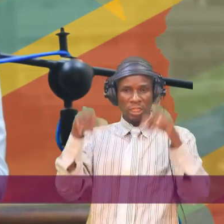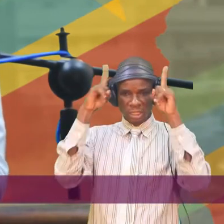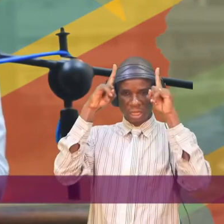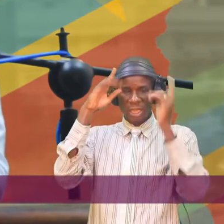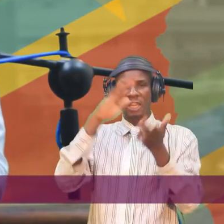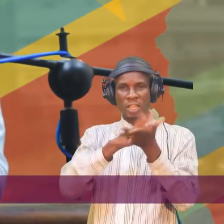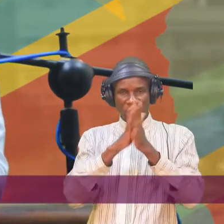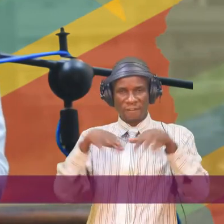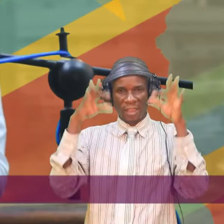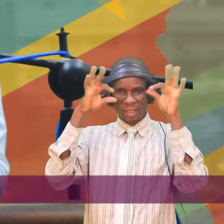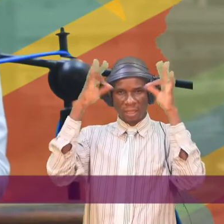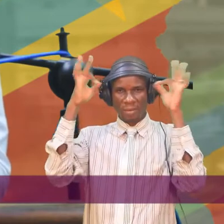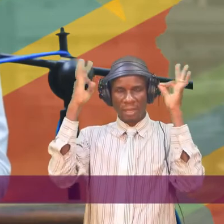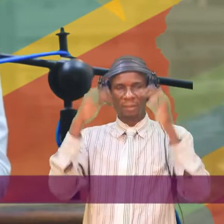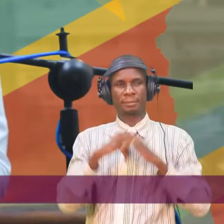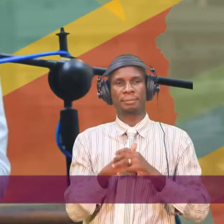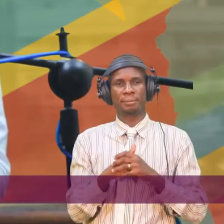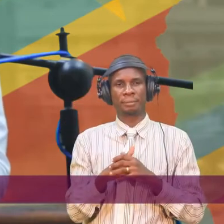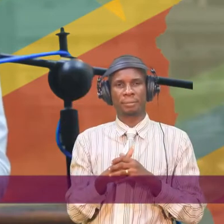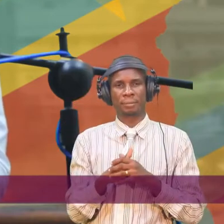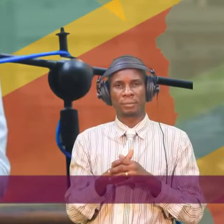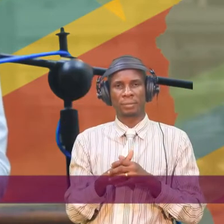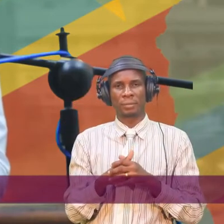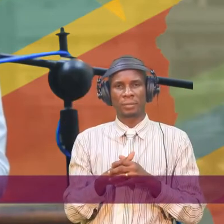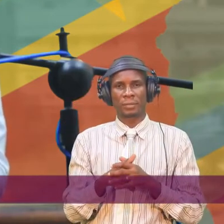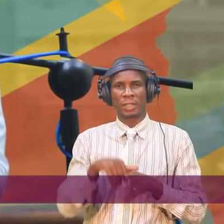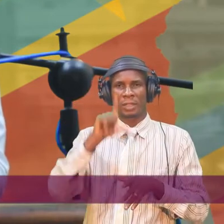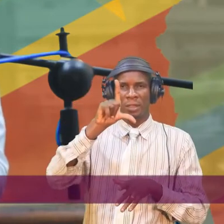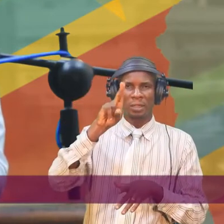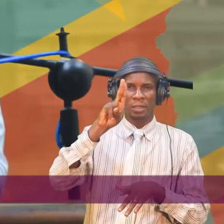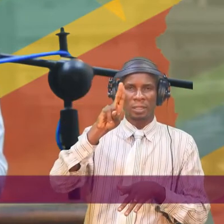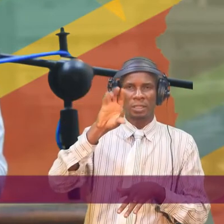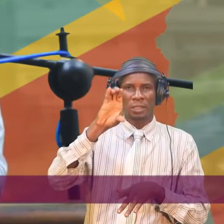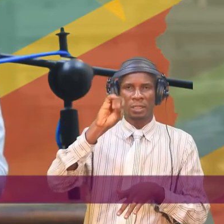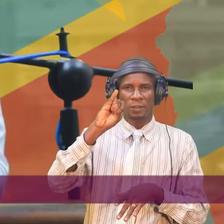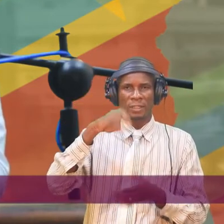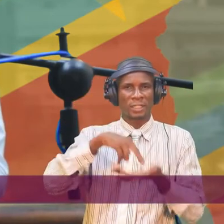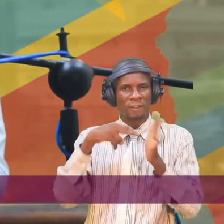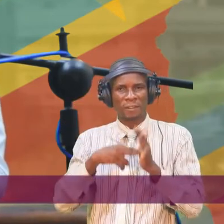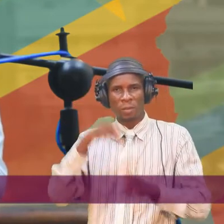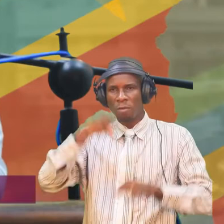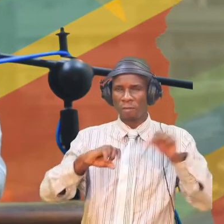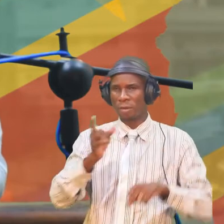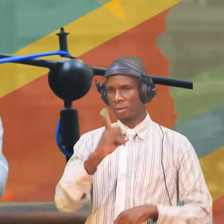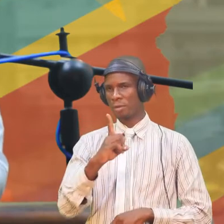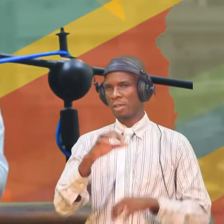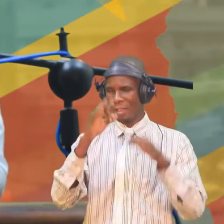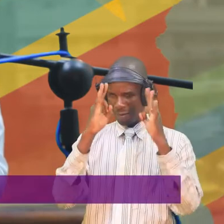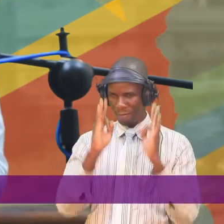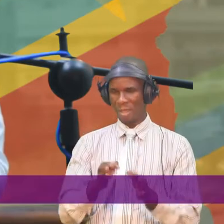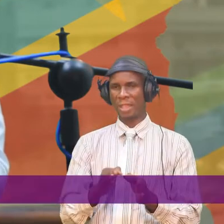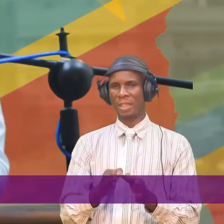l'iniquité dans son cœur. Lucifer ne veut pas dire mauvais. Lucifer, ina maana kwamba